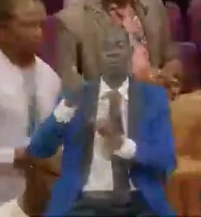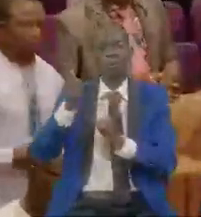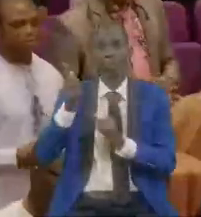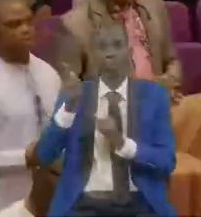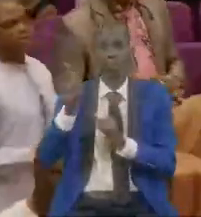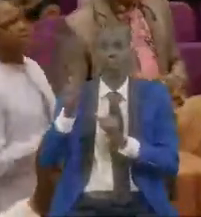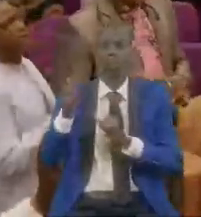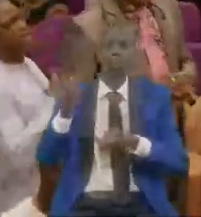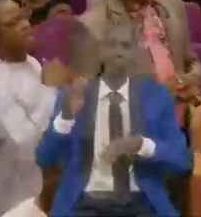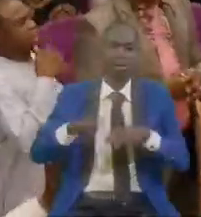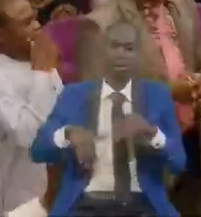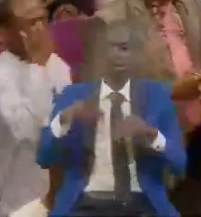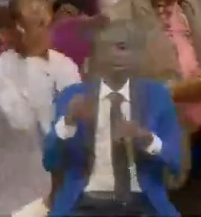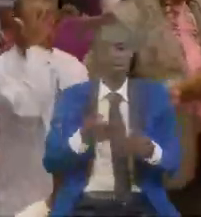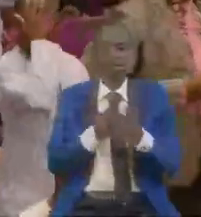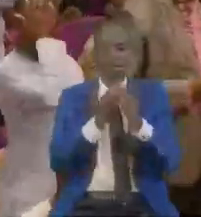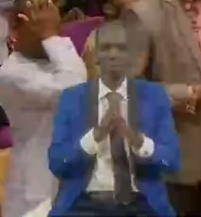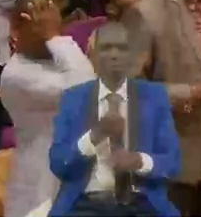en grand